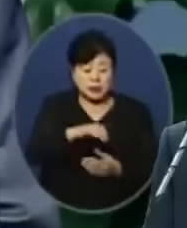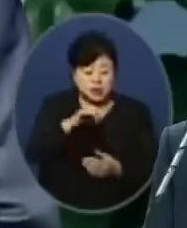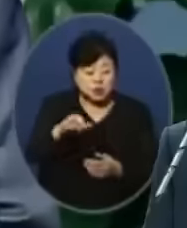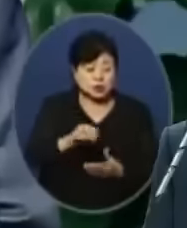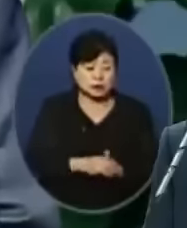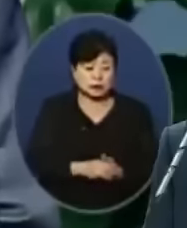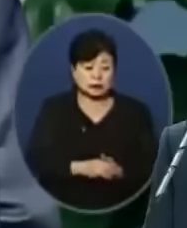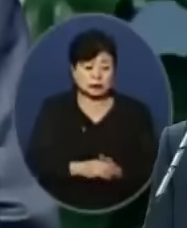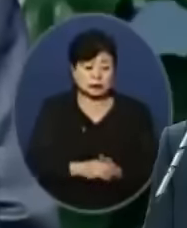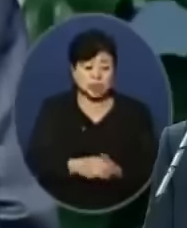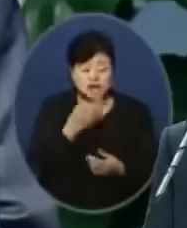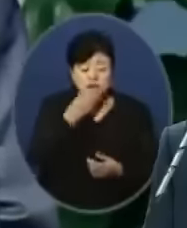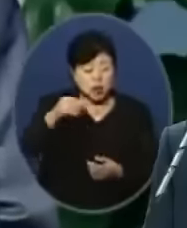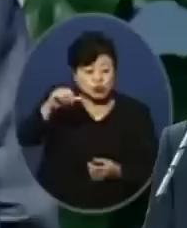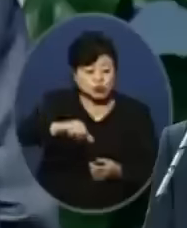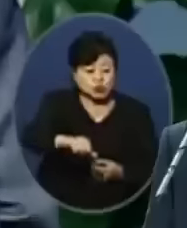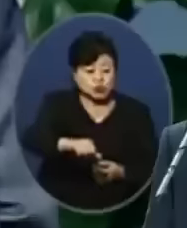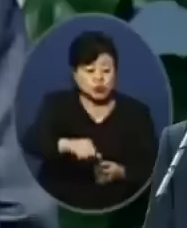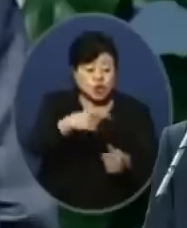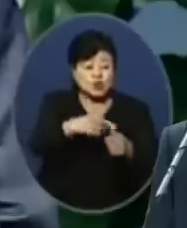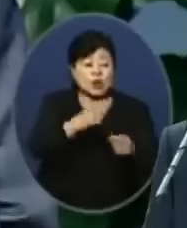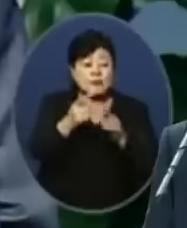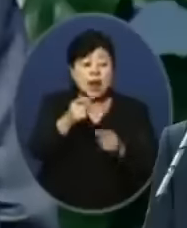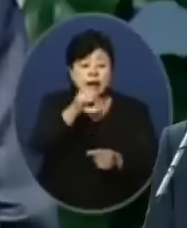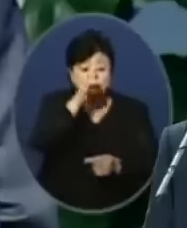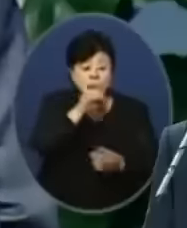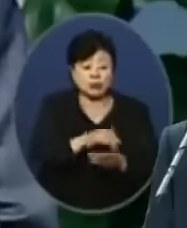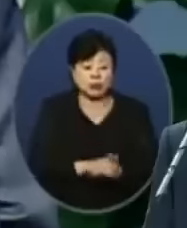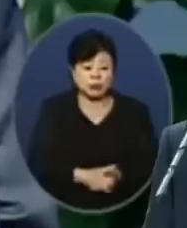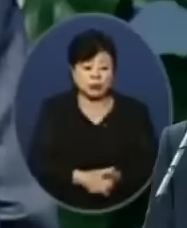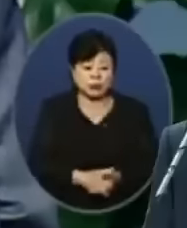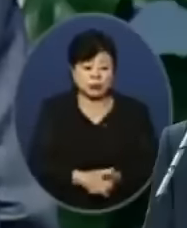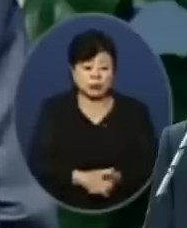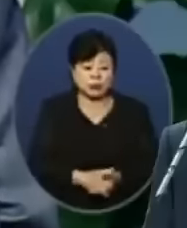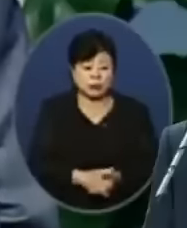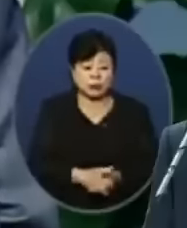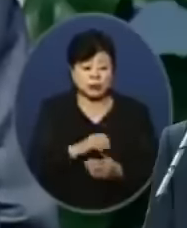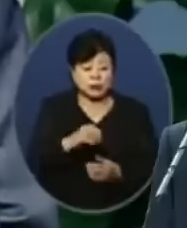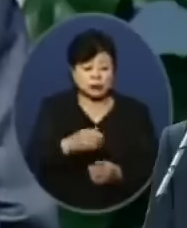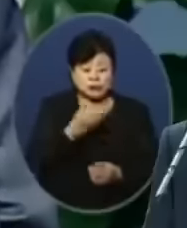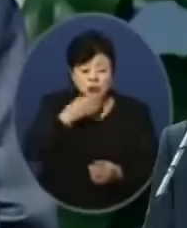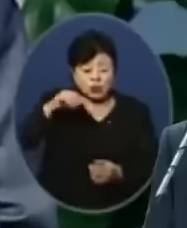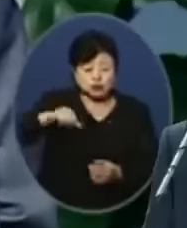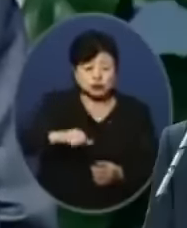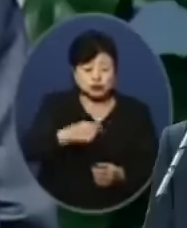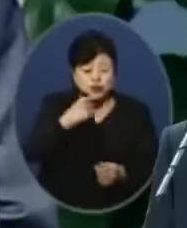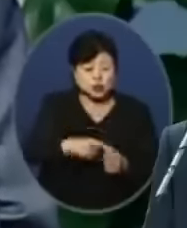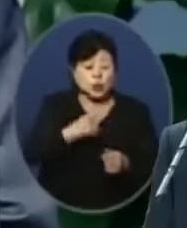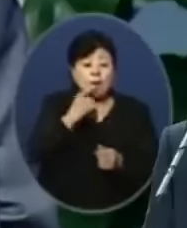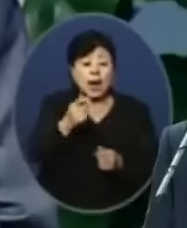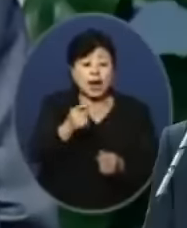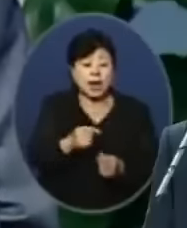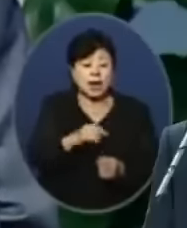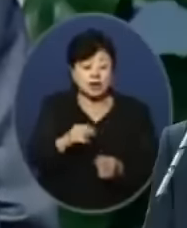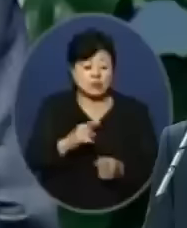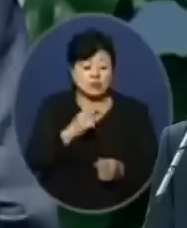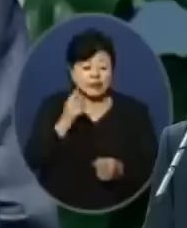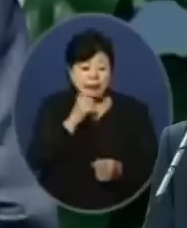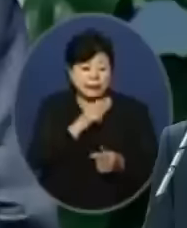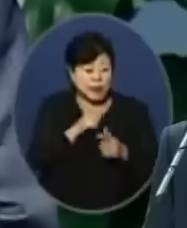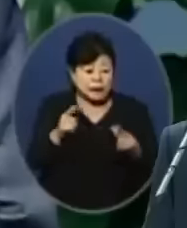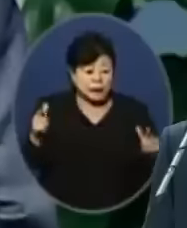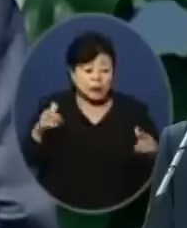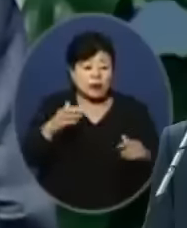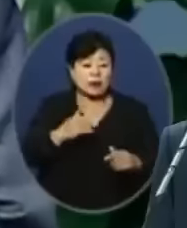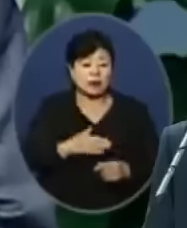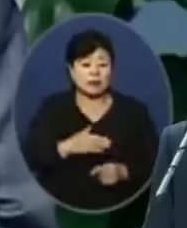이웃을 저주하고 욕하는 말을 할 수도 있는 것입니다. 이웃을 저주하고 욕하는 말은 이웃만 나쁘게 만든 게